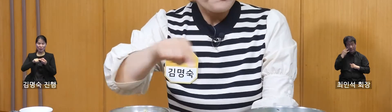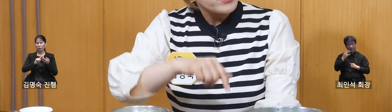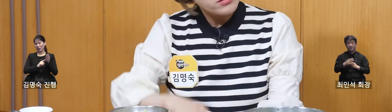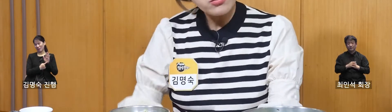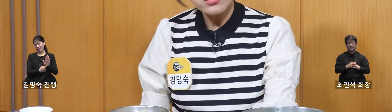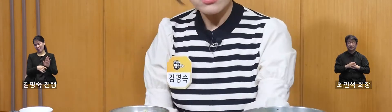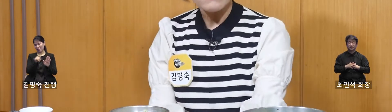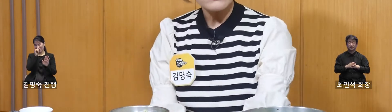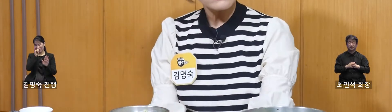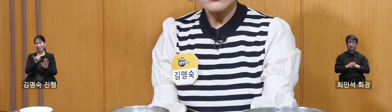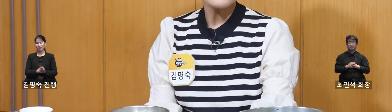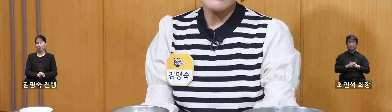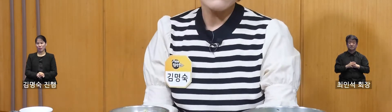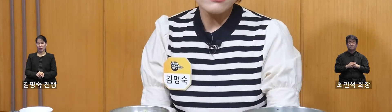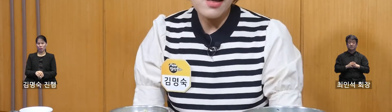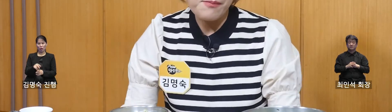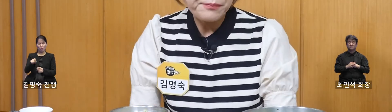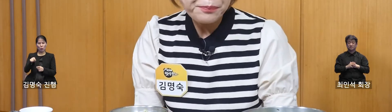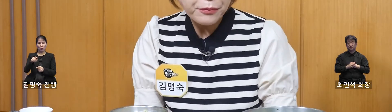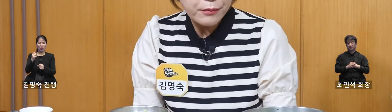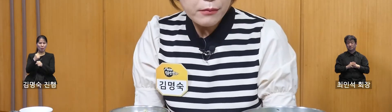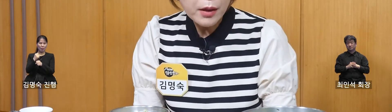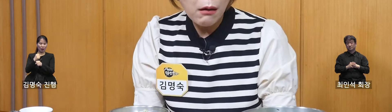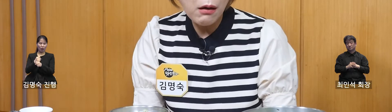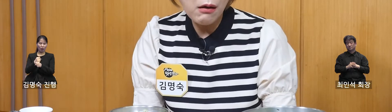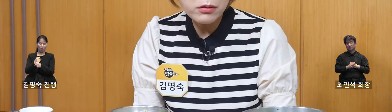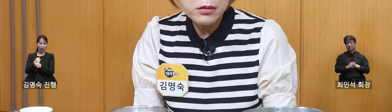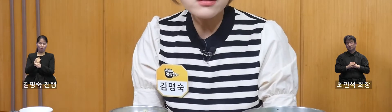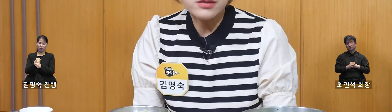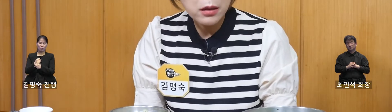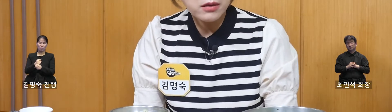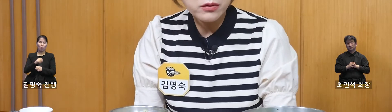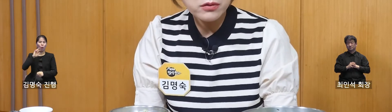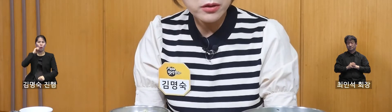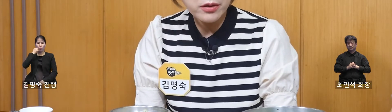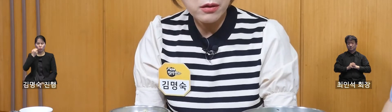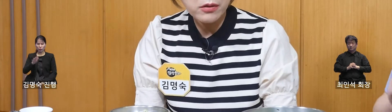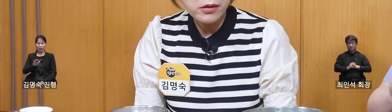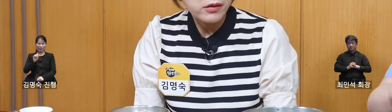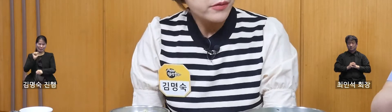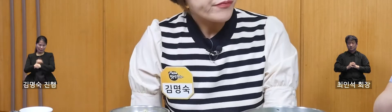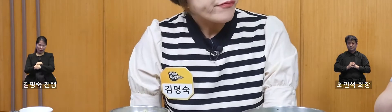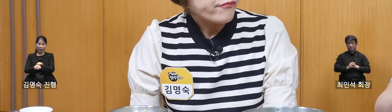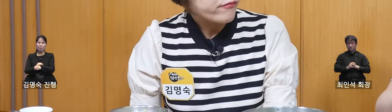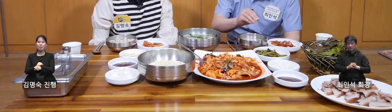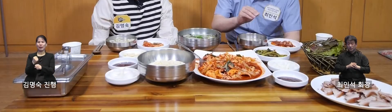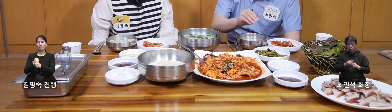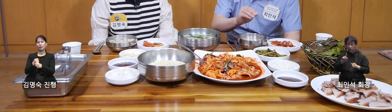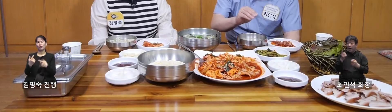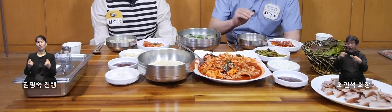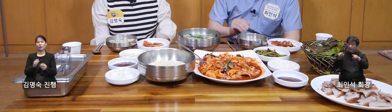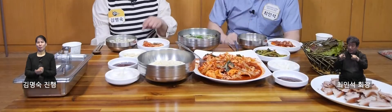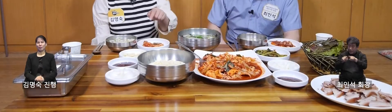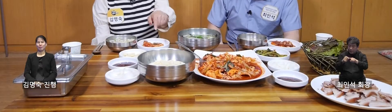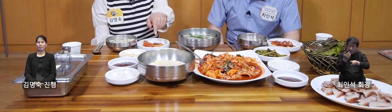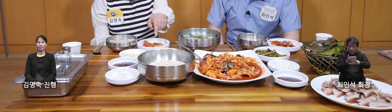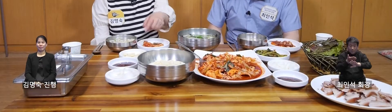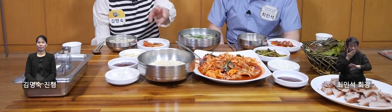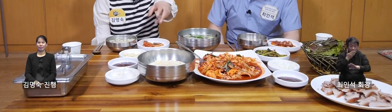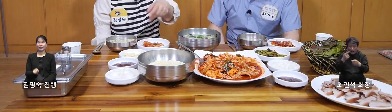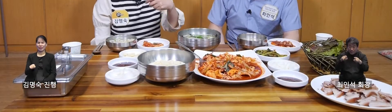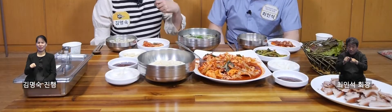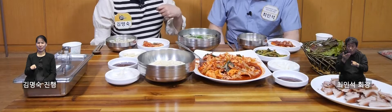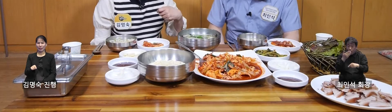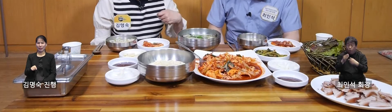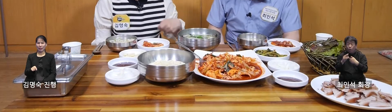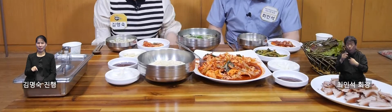남아있어요. 이렇게 담그기가 쉽지 않은데 아 진짜 잘 담은 것이야. 어디에 곁들여 먹어도 아주 맛이 좋습니다. 어디